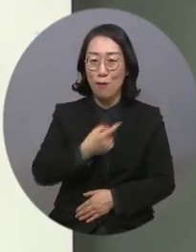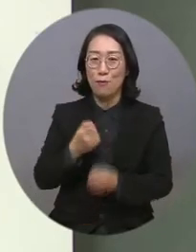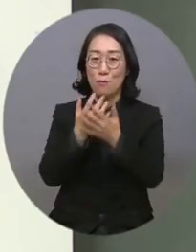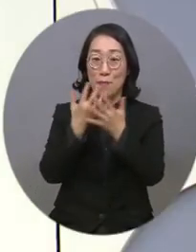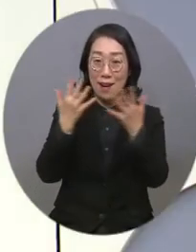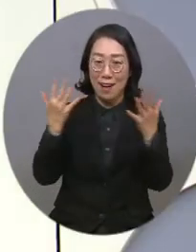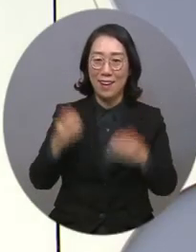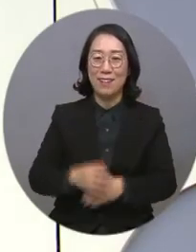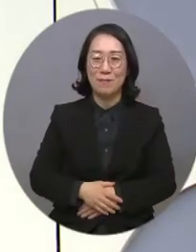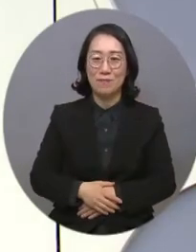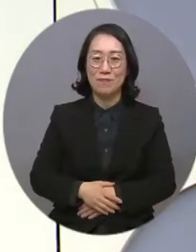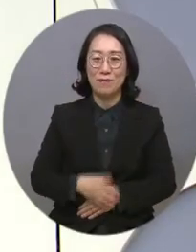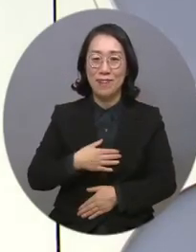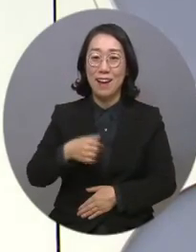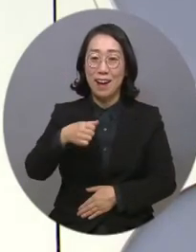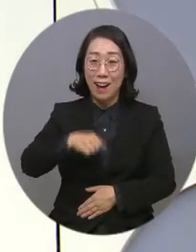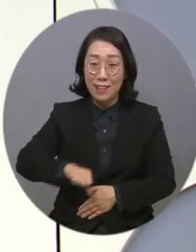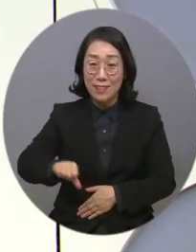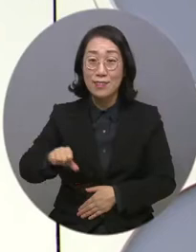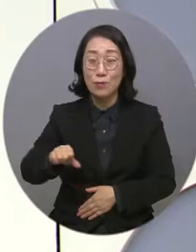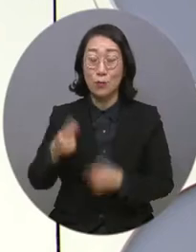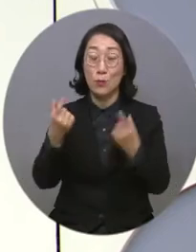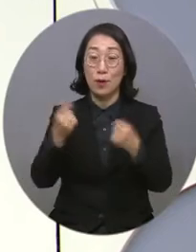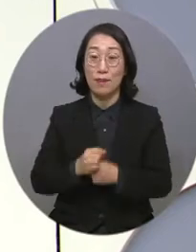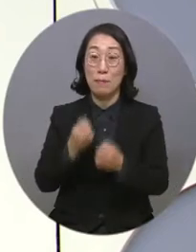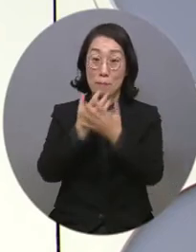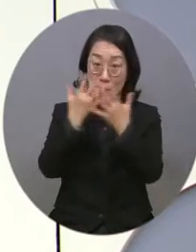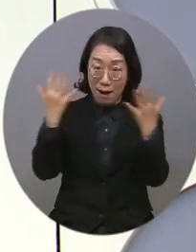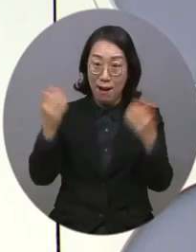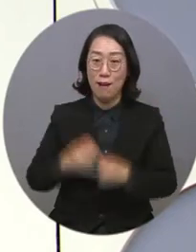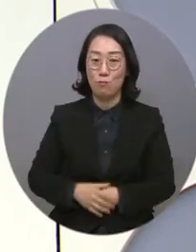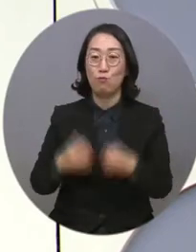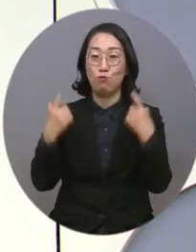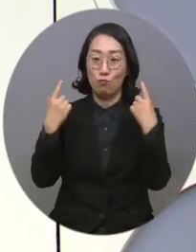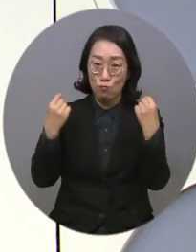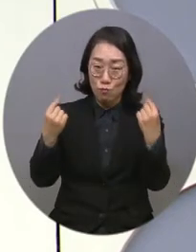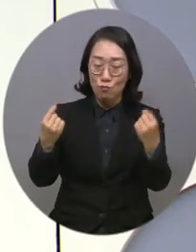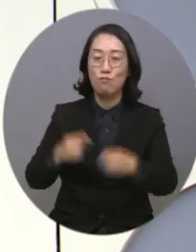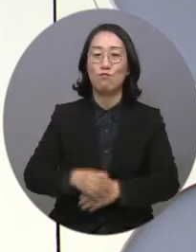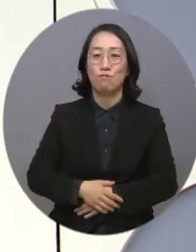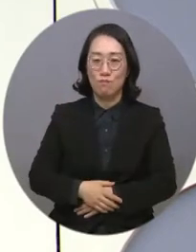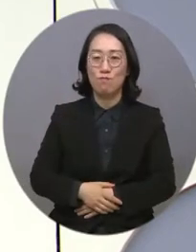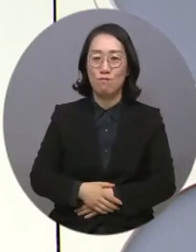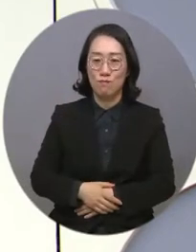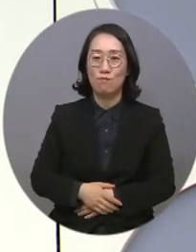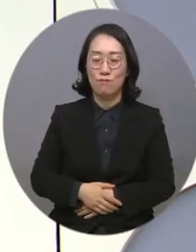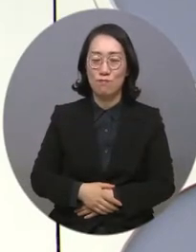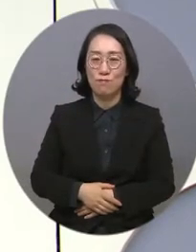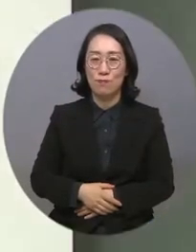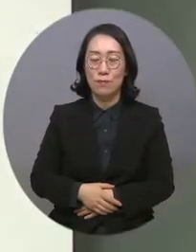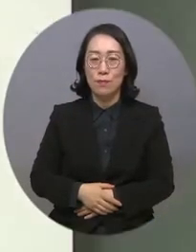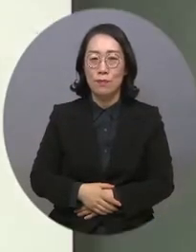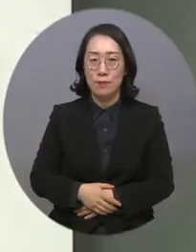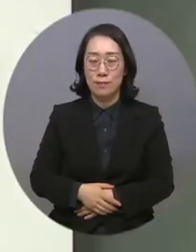전혀 없어요. 아, 뭐 우리 아들도 전혀 그런 모습이 없습니다. 아, 예, 몸은 되게 불편하지만 네. 그러시구나.